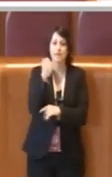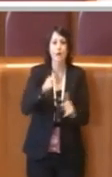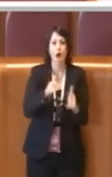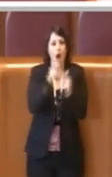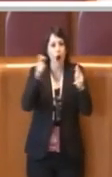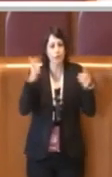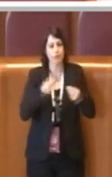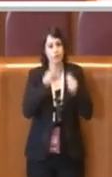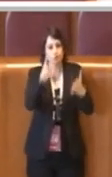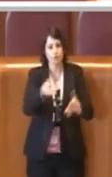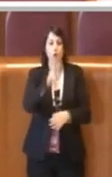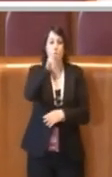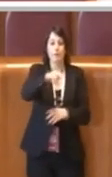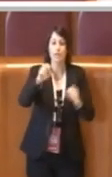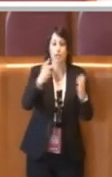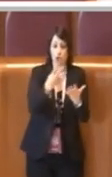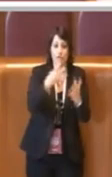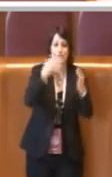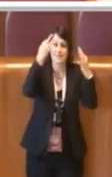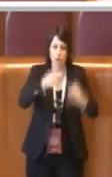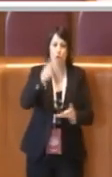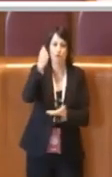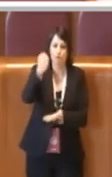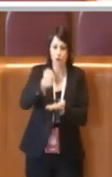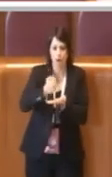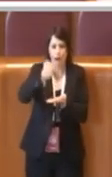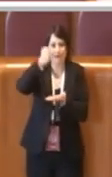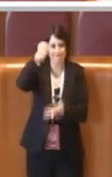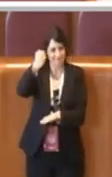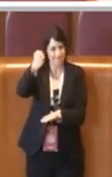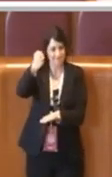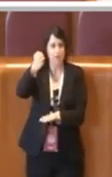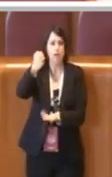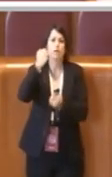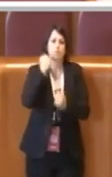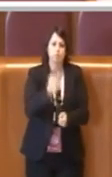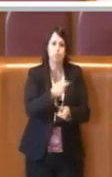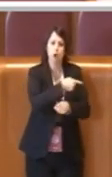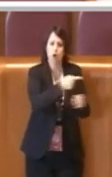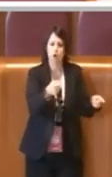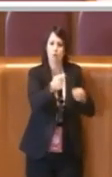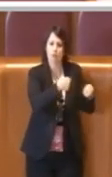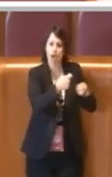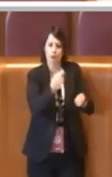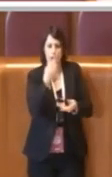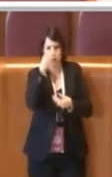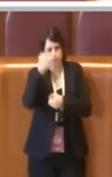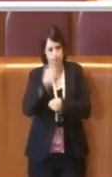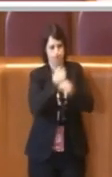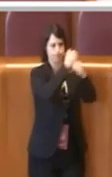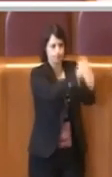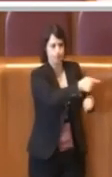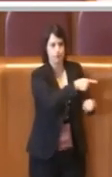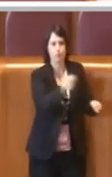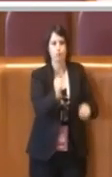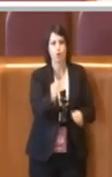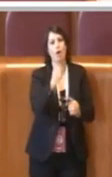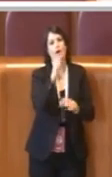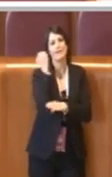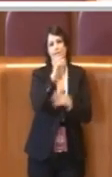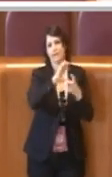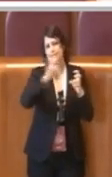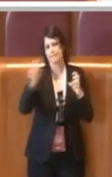fondi nel 2019 per i mercati per gestire questi servizi questo significa andare incontro